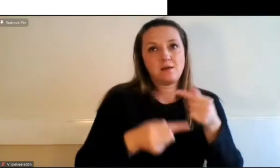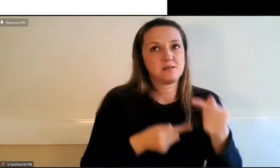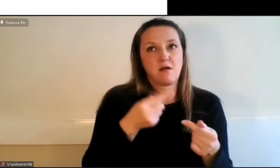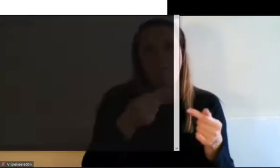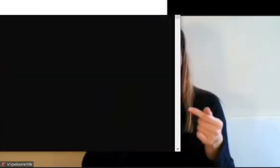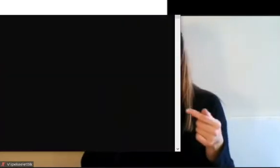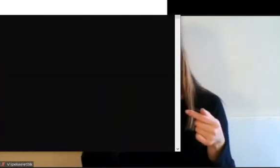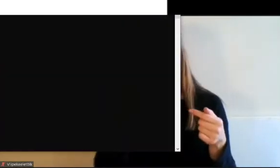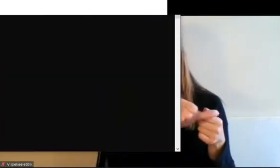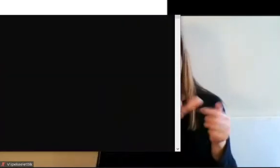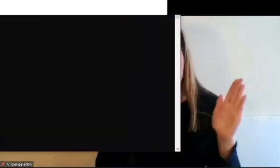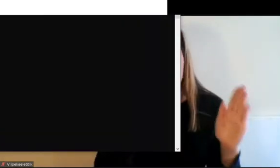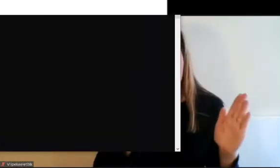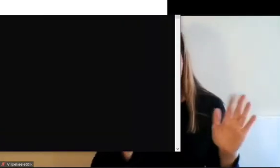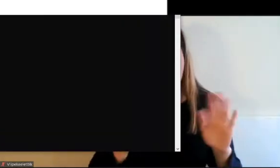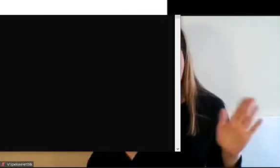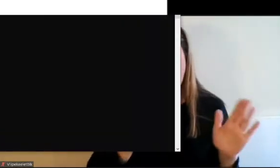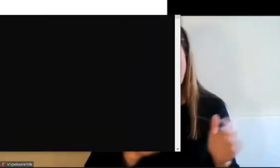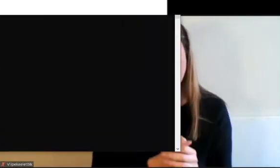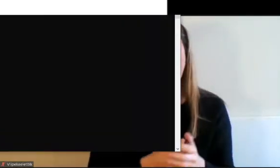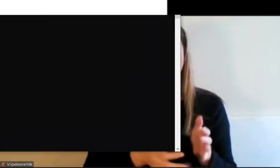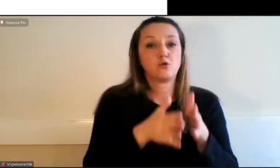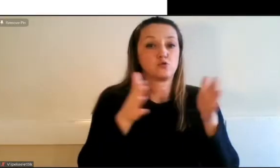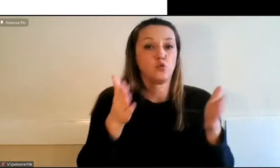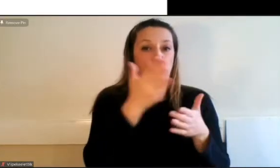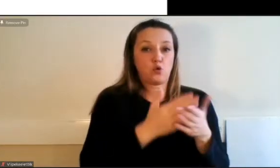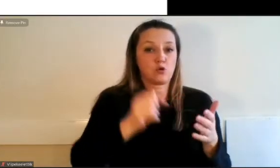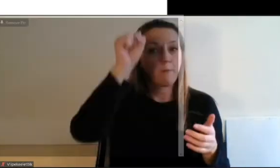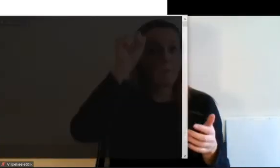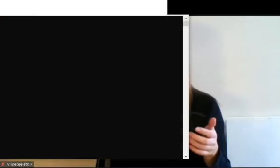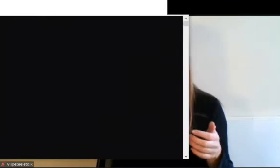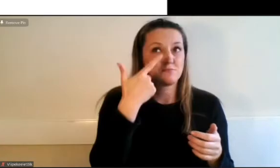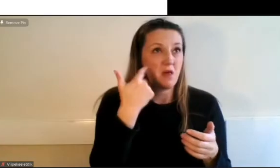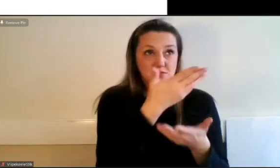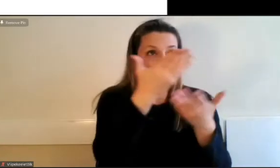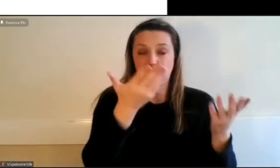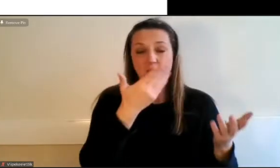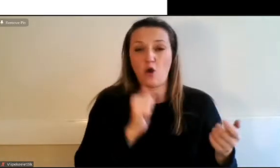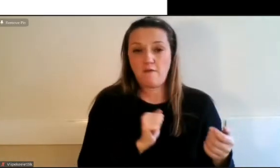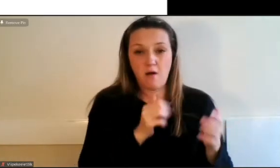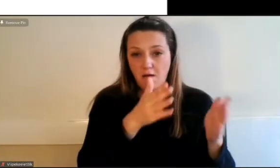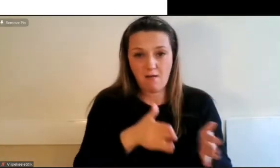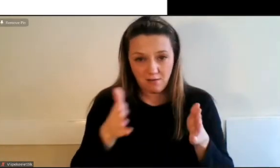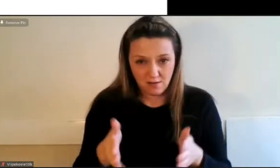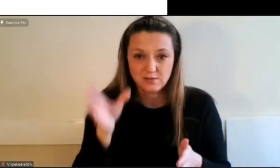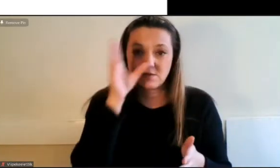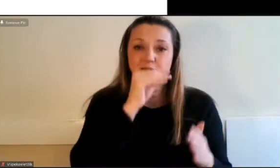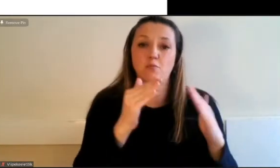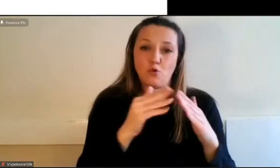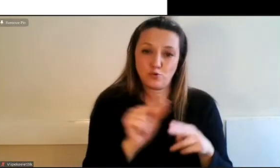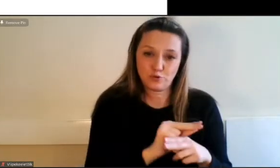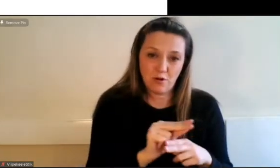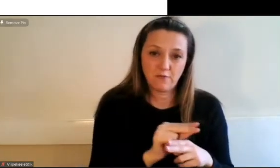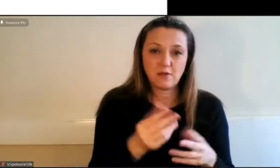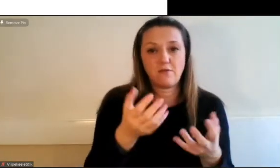Nüüd on juttu olnud sellest, et mRNA põhised vaktsiinid võivad noortel meestel tekitada